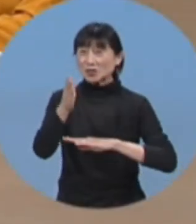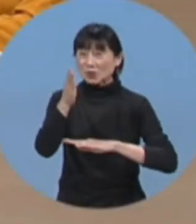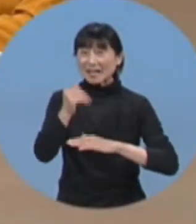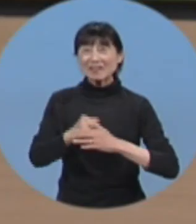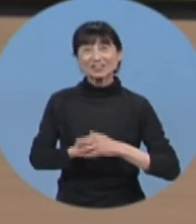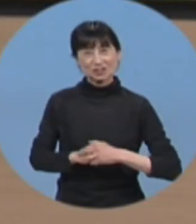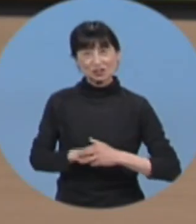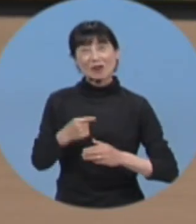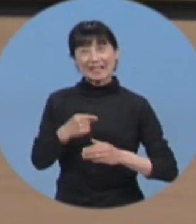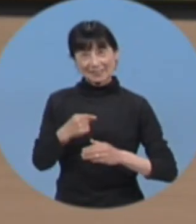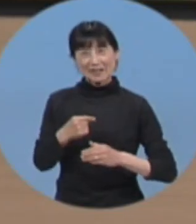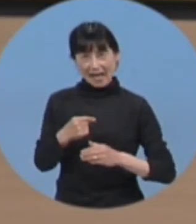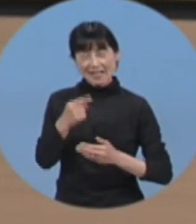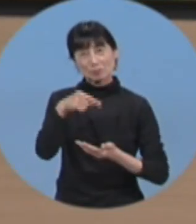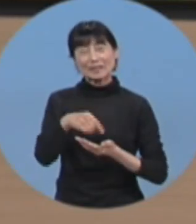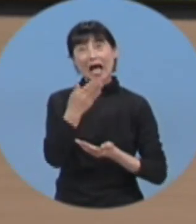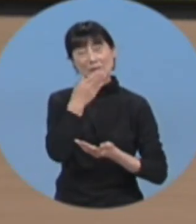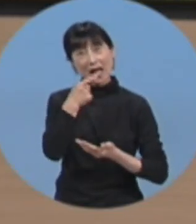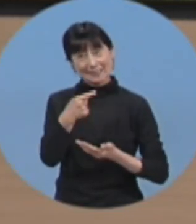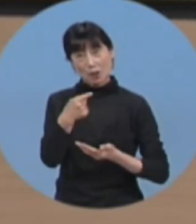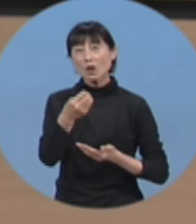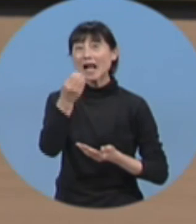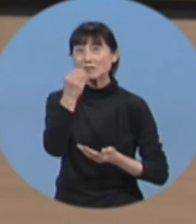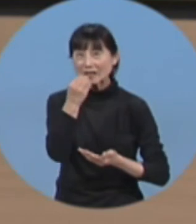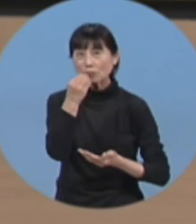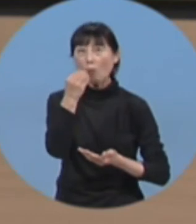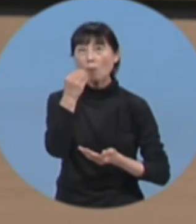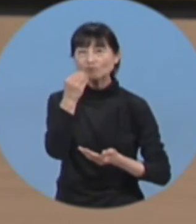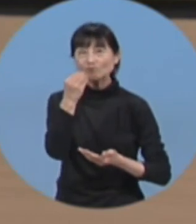ます。私はシンプルな甘味いただきます。